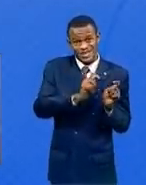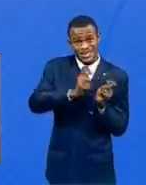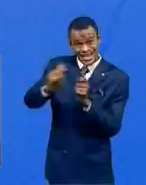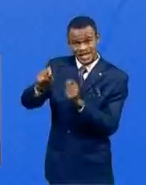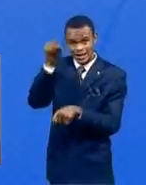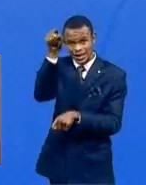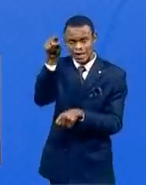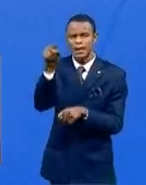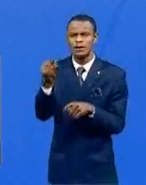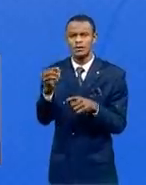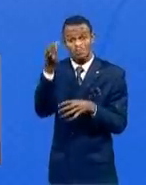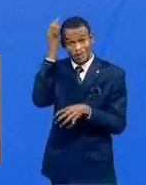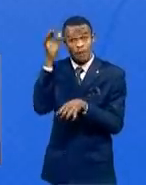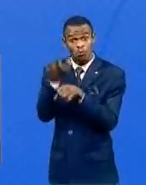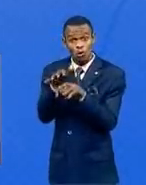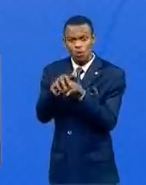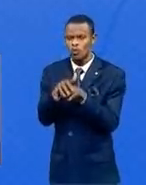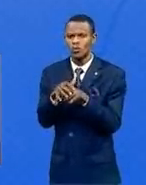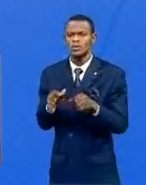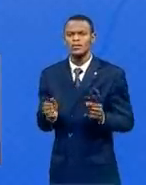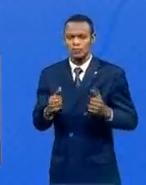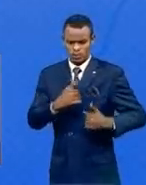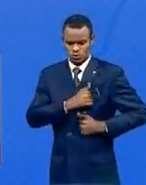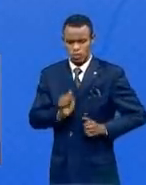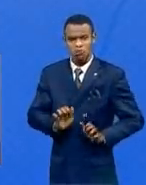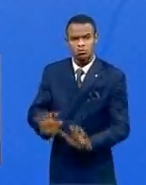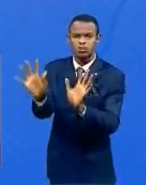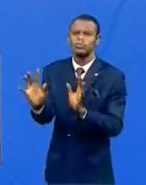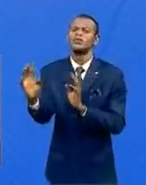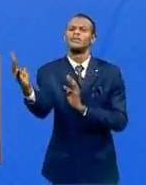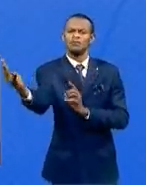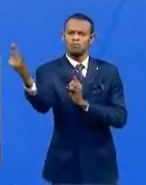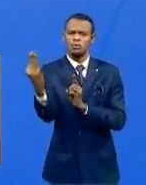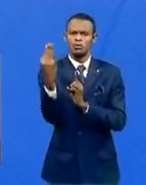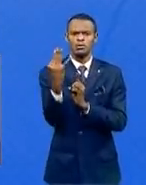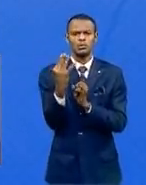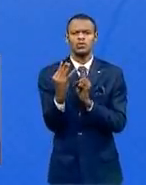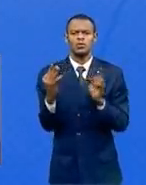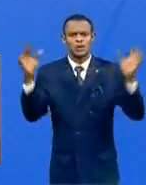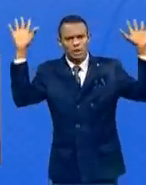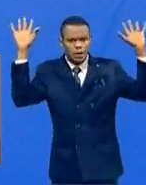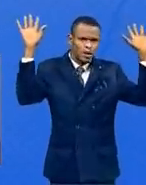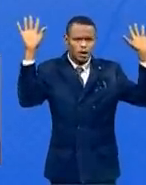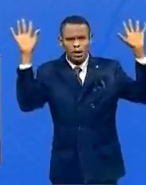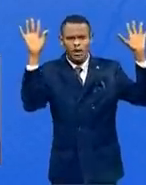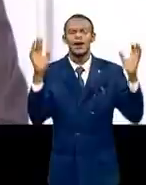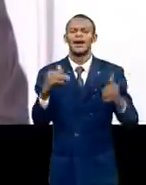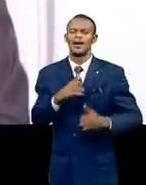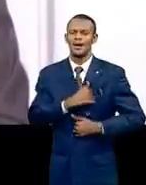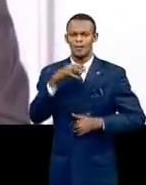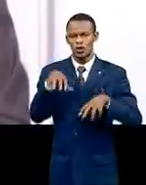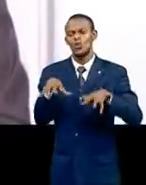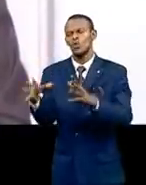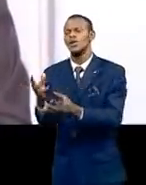République démocratique du Congo en compagnie de leurs dépendants et des armes blanches. Le vice-premier ministre, ministre de l'Intérieur,